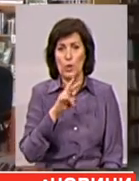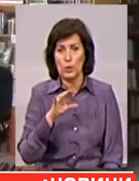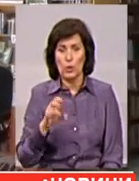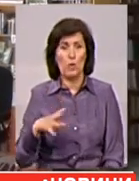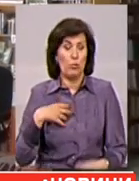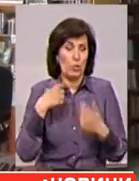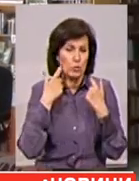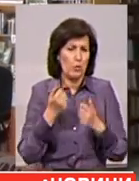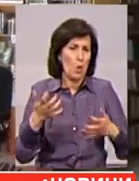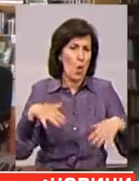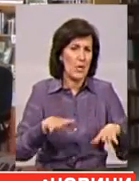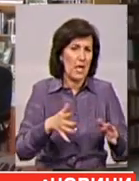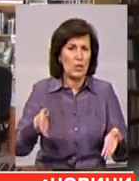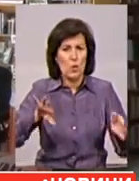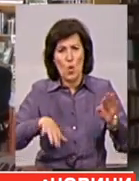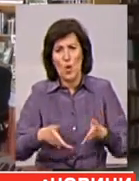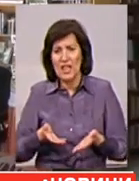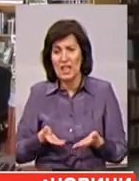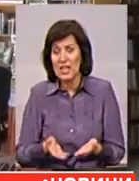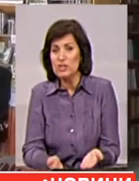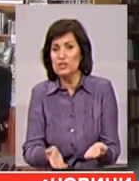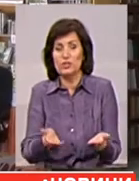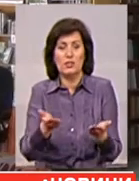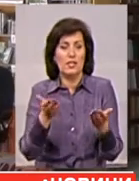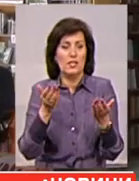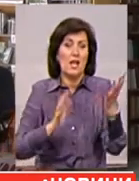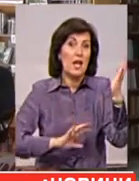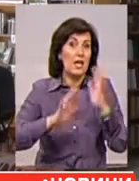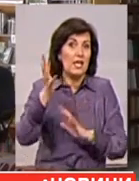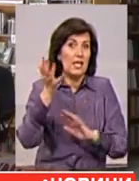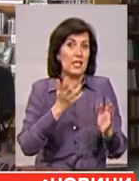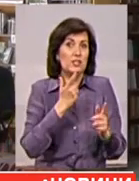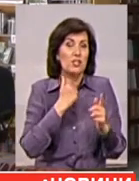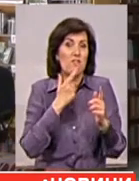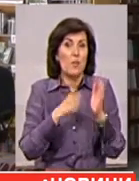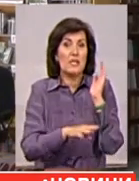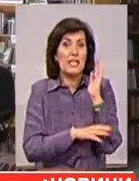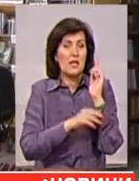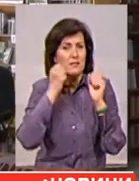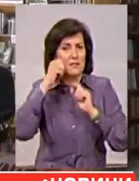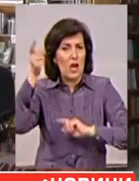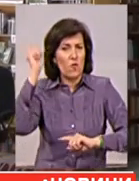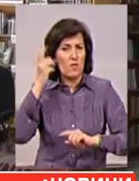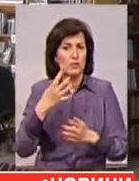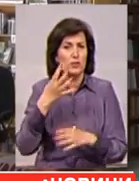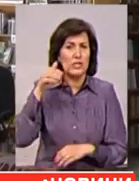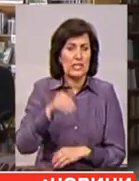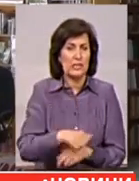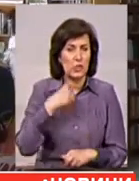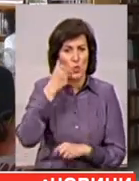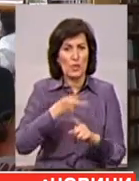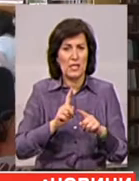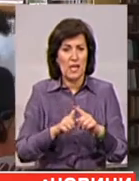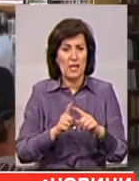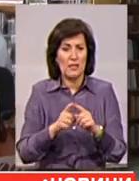Було супер, океан, гори, лижі, ліс з червоними деревами старовинними по 4 тисячі років, які там